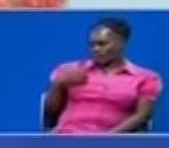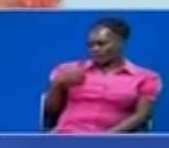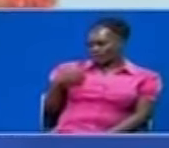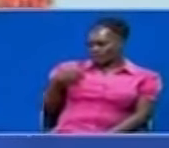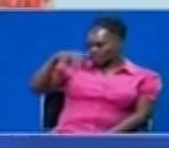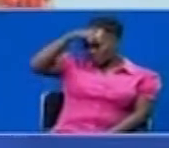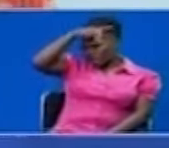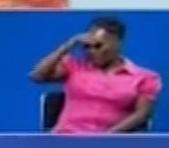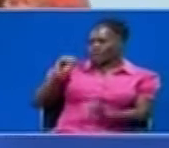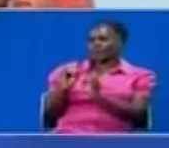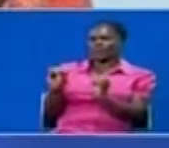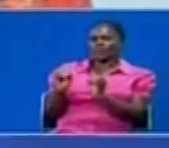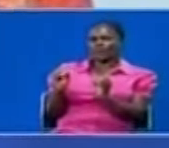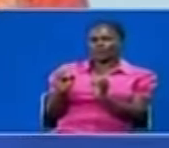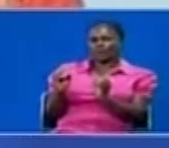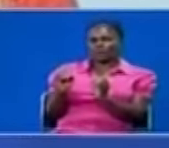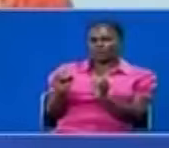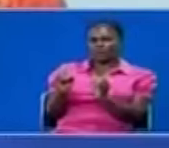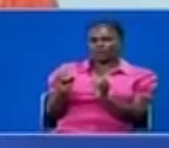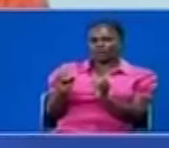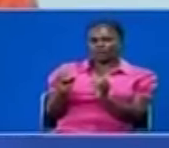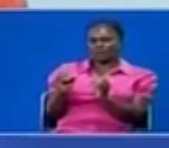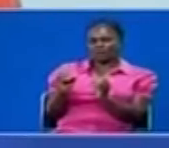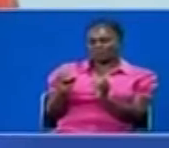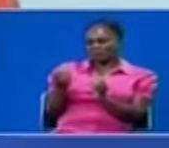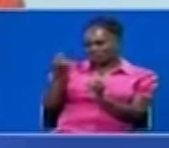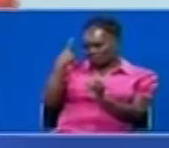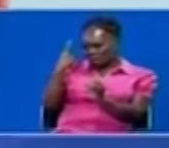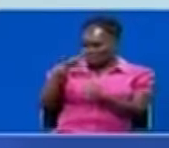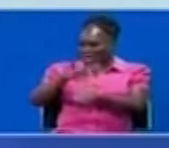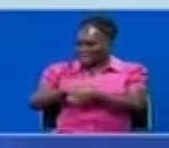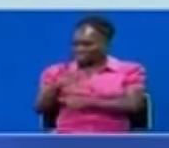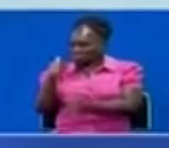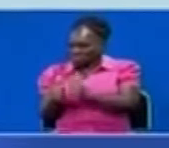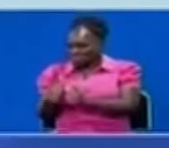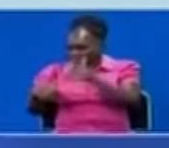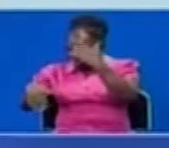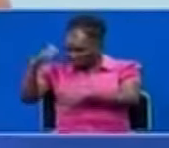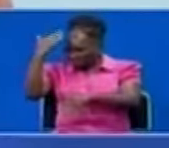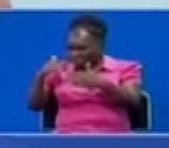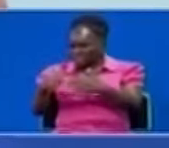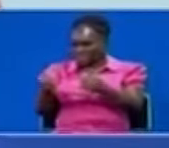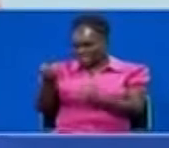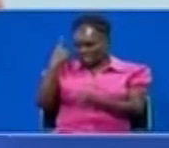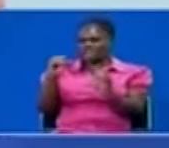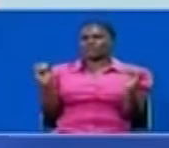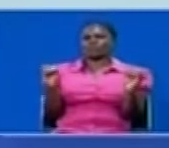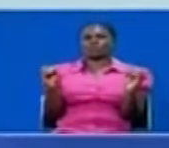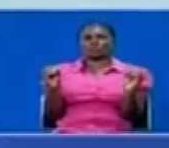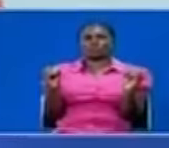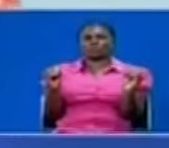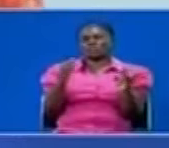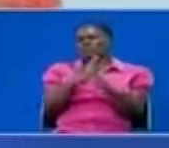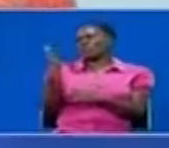yule mara shahada haijulikani ni Kampala University, mara haijulikani form